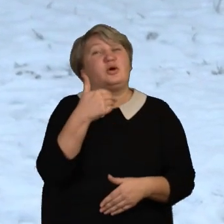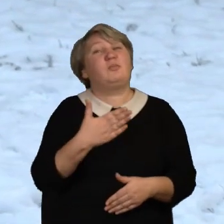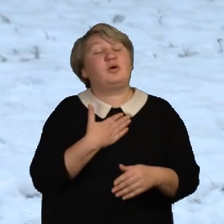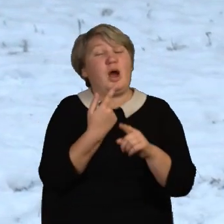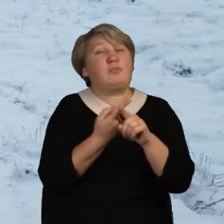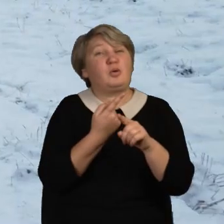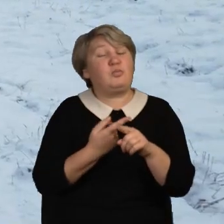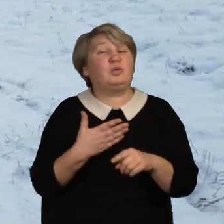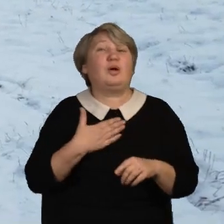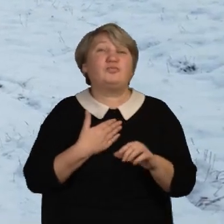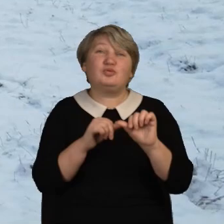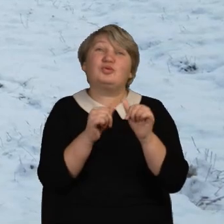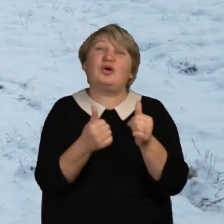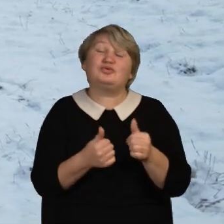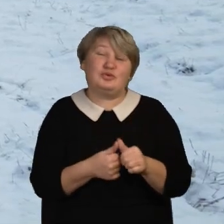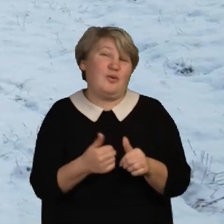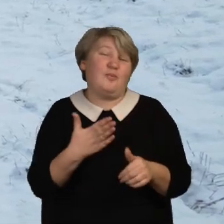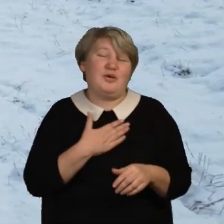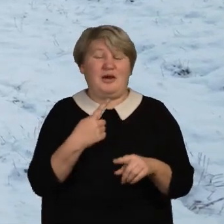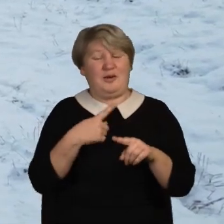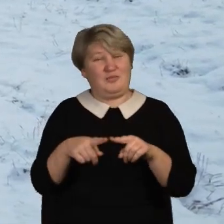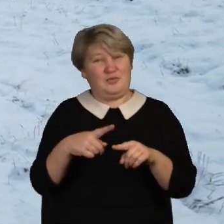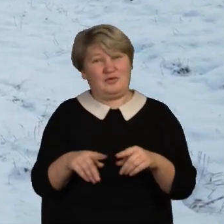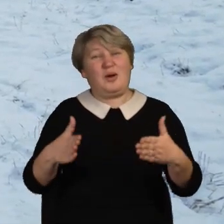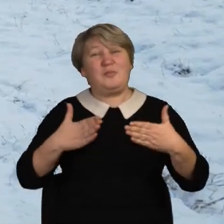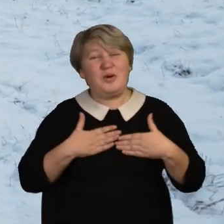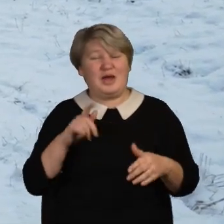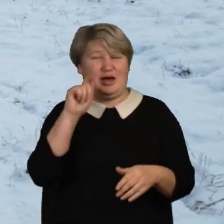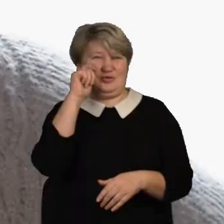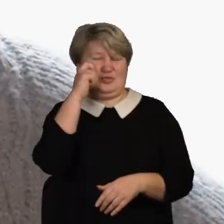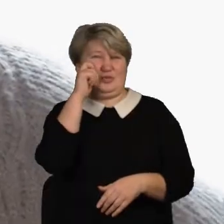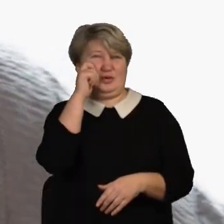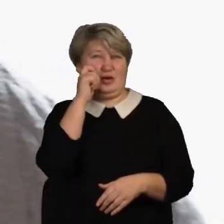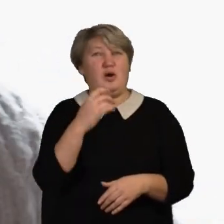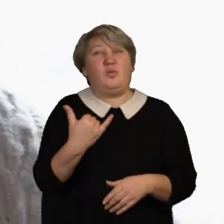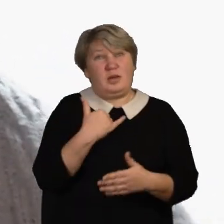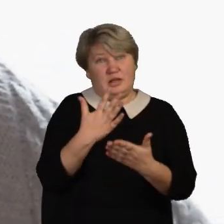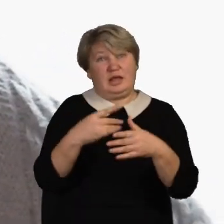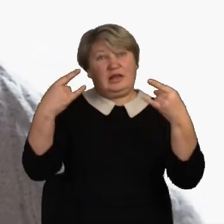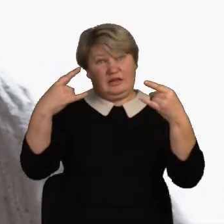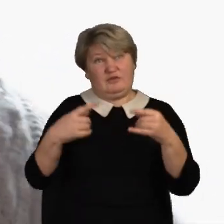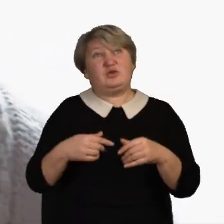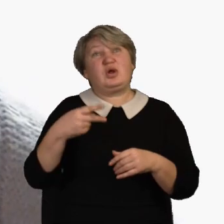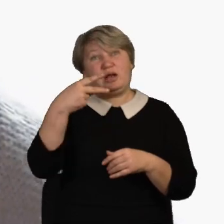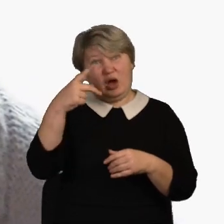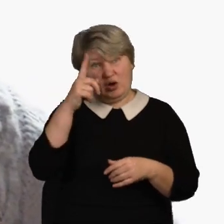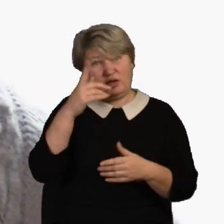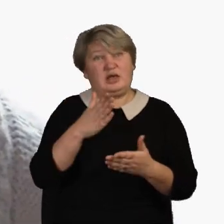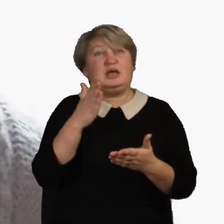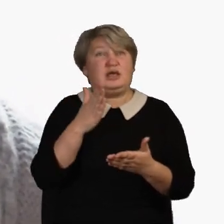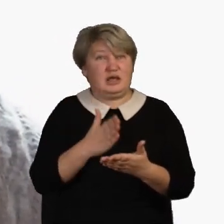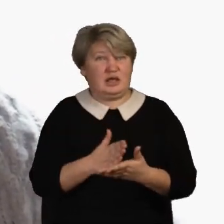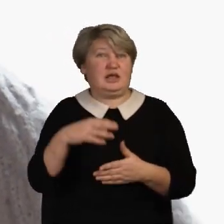мій бурачок, моя морква, моя цибулька. У мене є телевізор на горі, є світло, бо у якоті